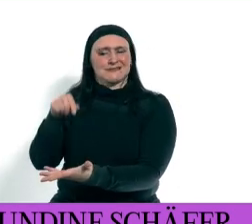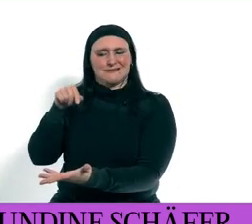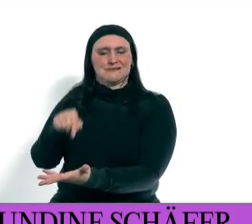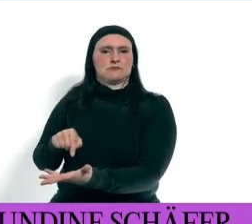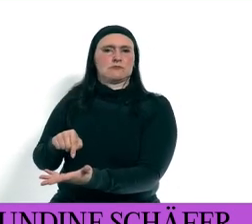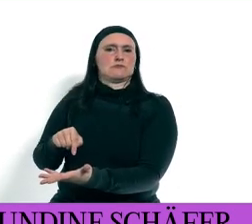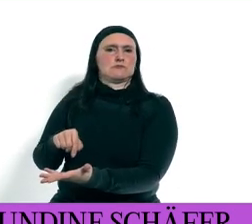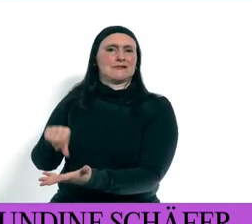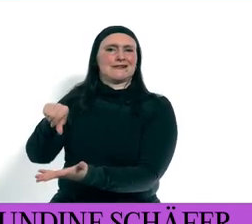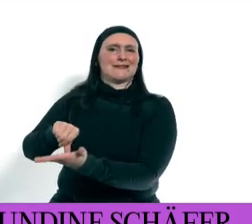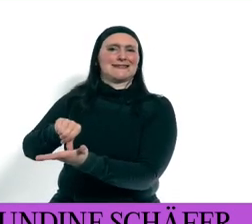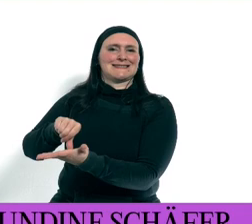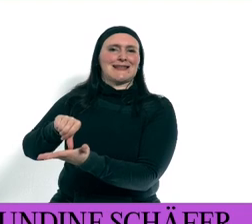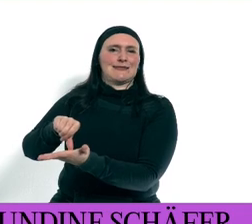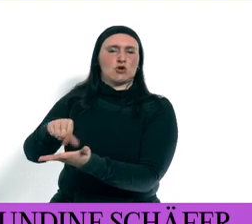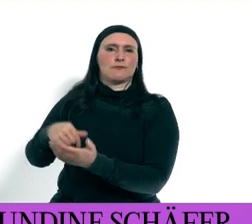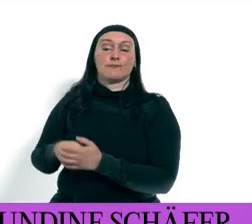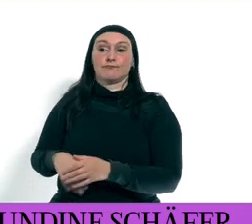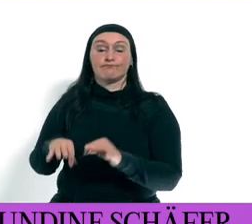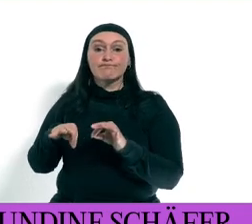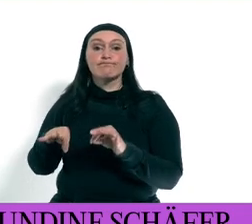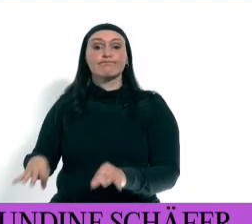das erforderlich.